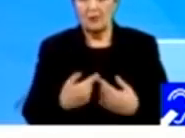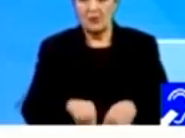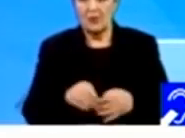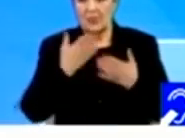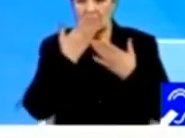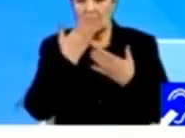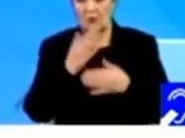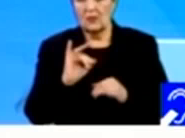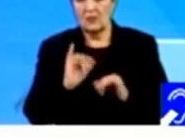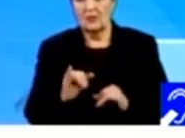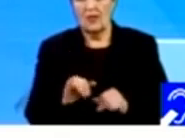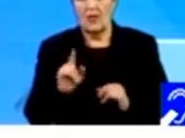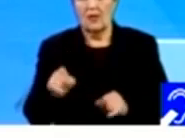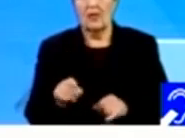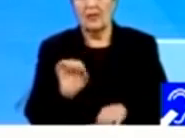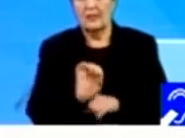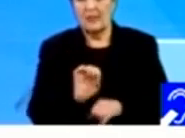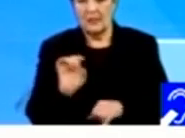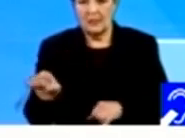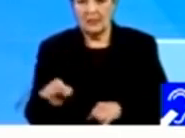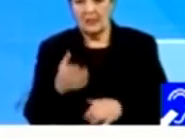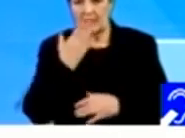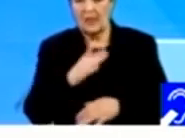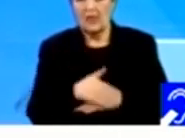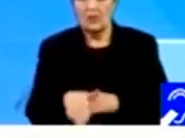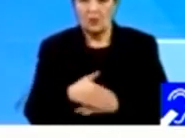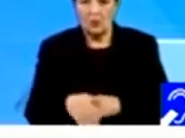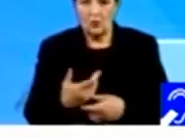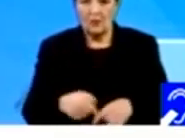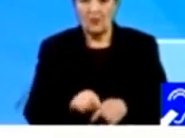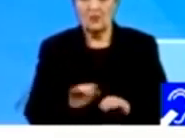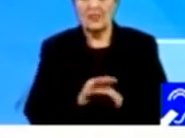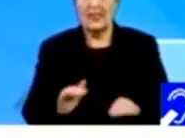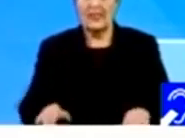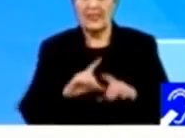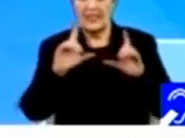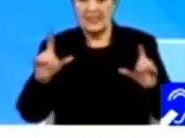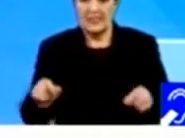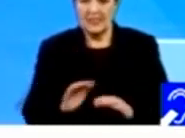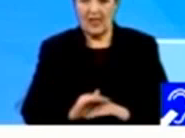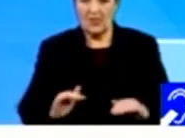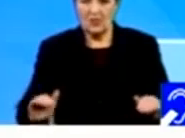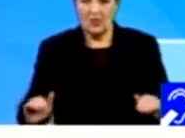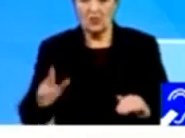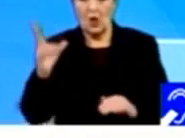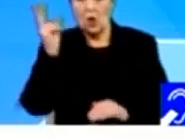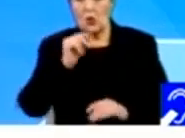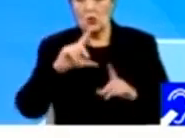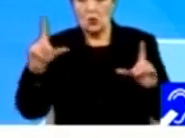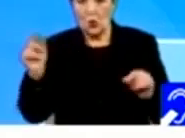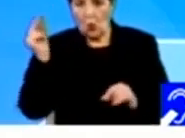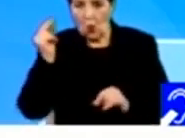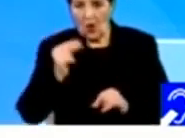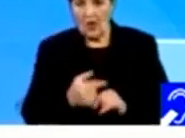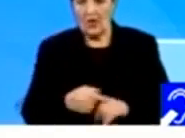miros urât de la stații de epurare. Mergem pe aceleași drumuri, ducem copiii la aceleași grădinițe, la aceleași școli, mergem